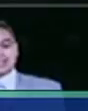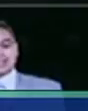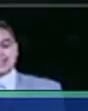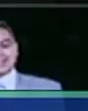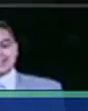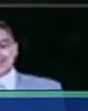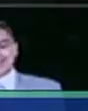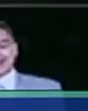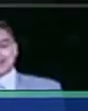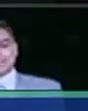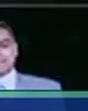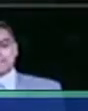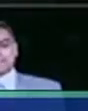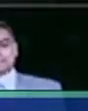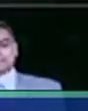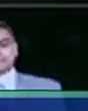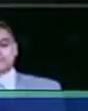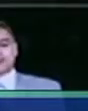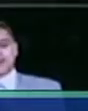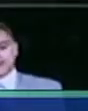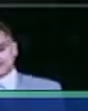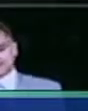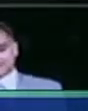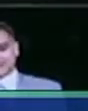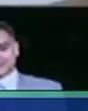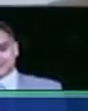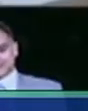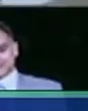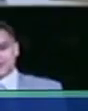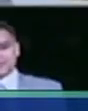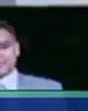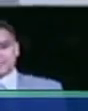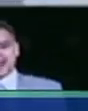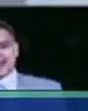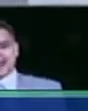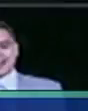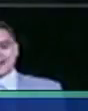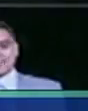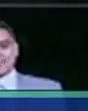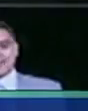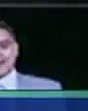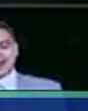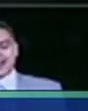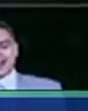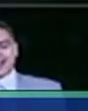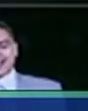كويس يا مازن، كويس جدا، متشكرين. معانا ملك يا سيادة الرئيس. يا ملك،